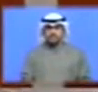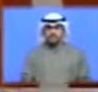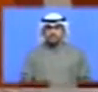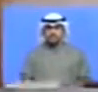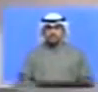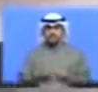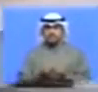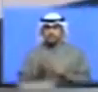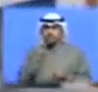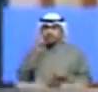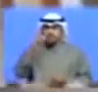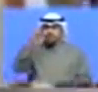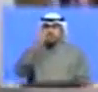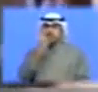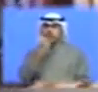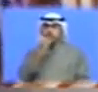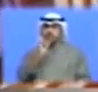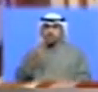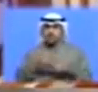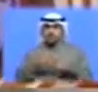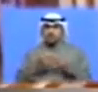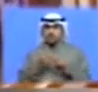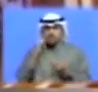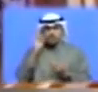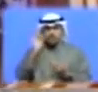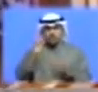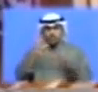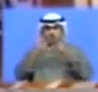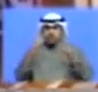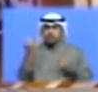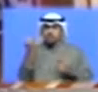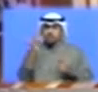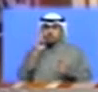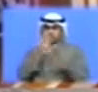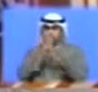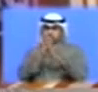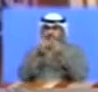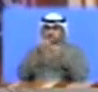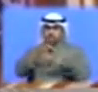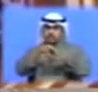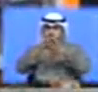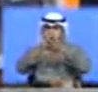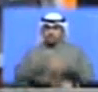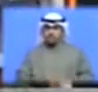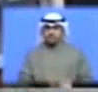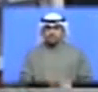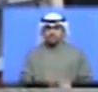وإشارة بجمعية الهلال الأحمر الكويتي كعلامة بارزة في ساحة العطاء الإنساني.